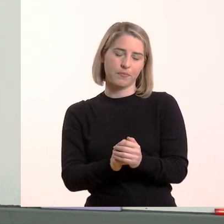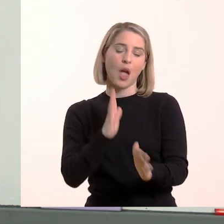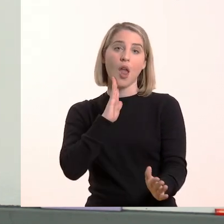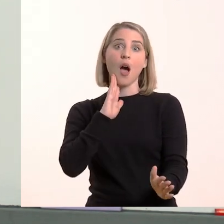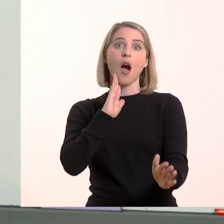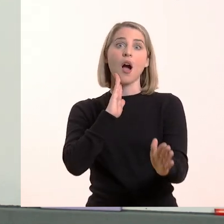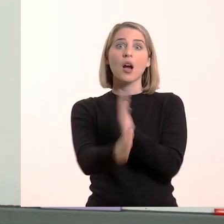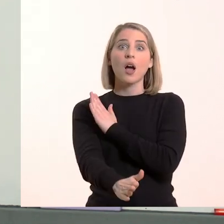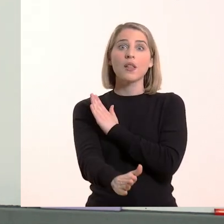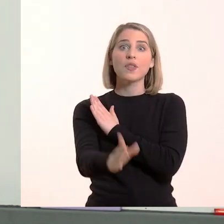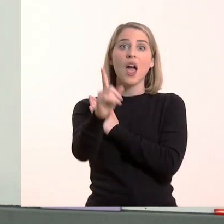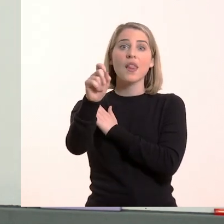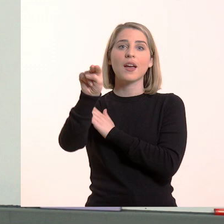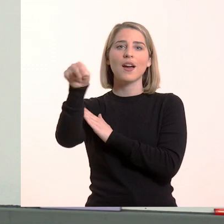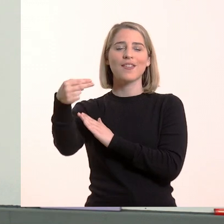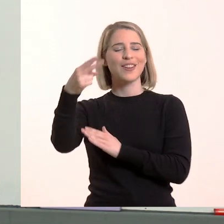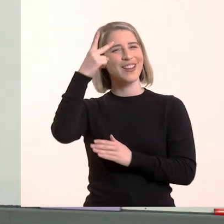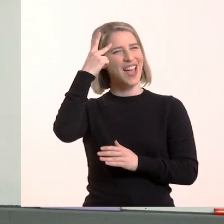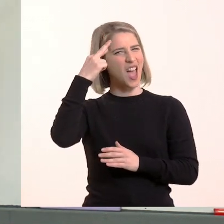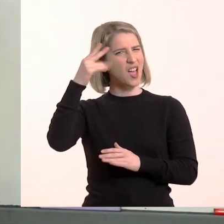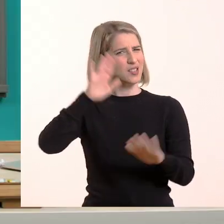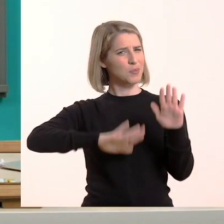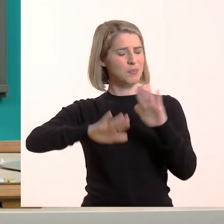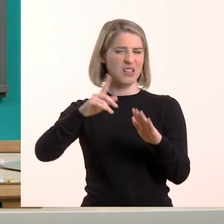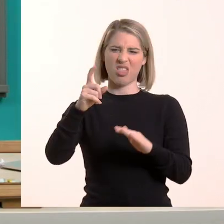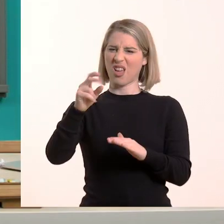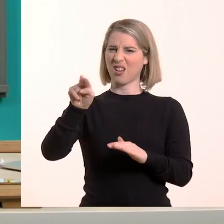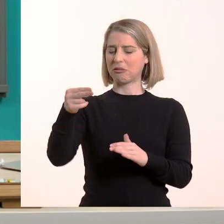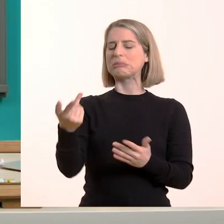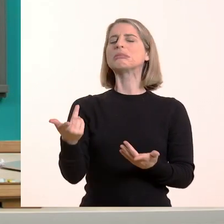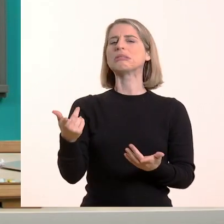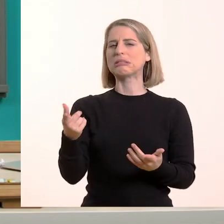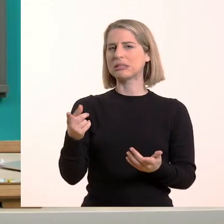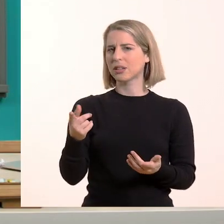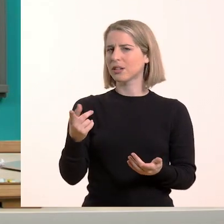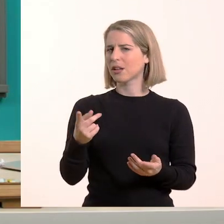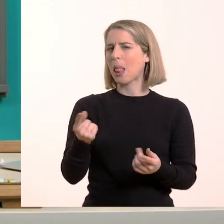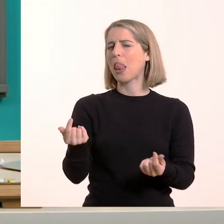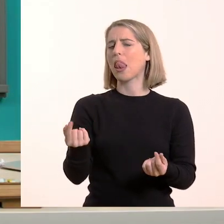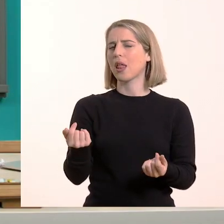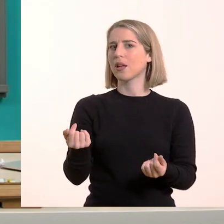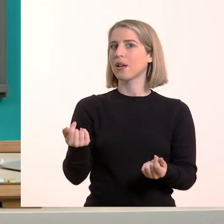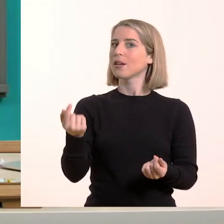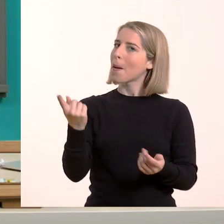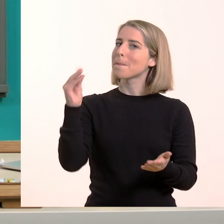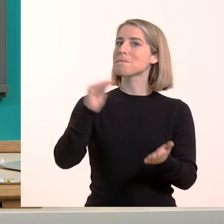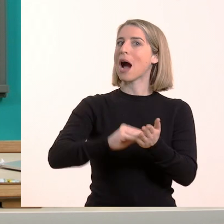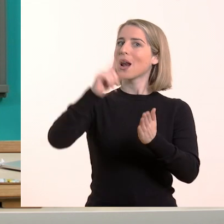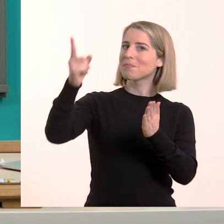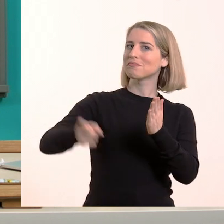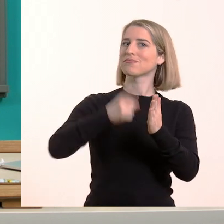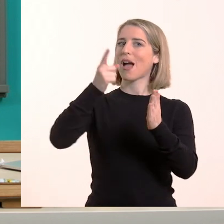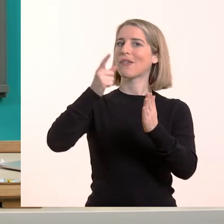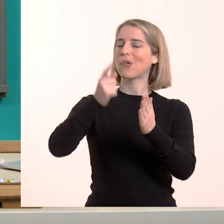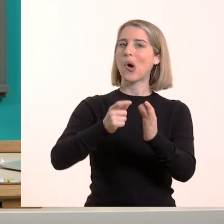ευρώ. Έξυπνη μάγισσα. Δεν της φτάνε τα 10 ευρώ όμως. Σου λέει, δεν το αγγίζω άλλη μια φορά με το κίτρινο ραβδί? Άρα